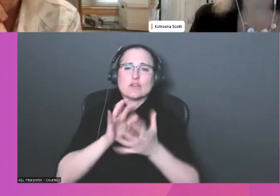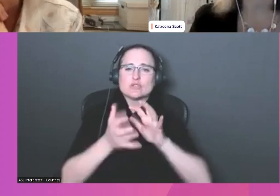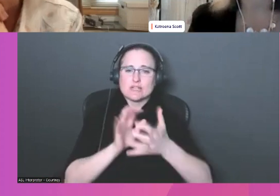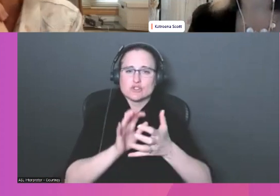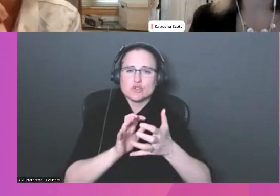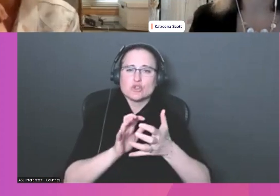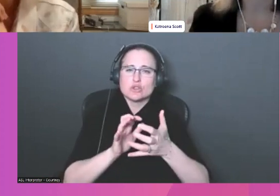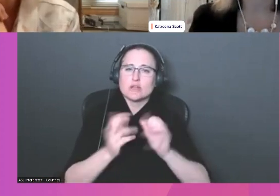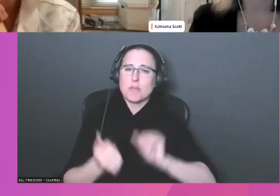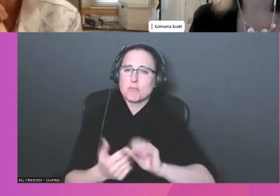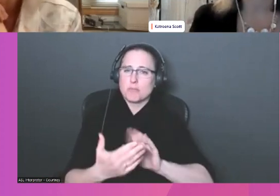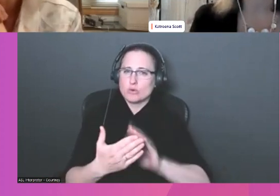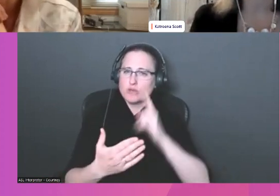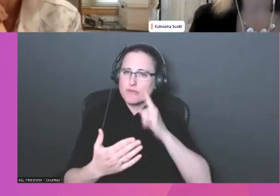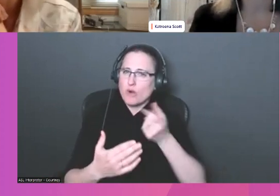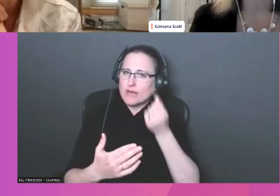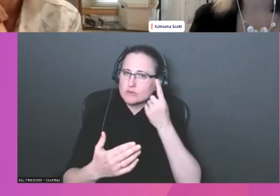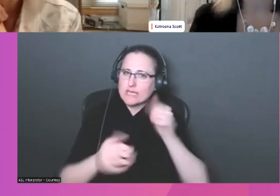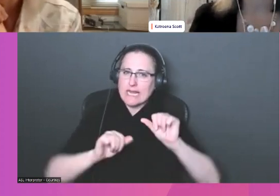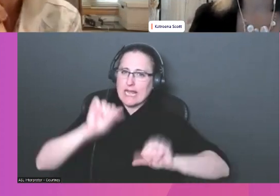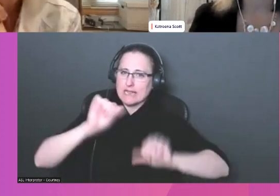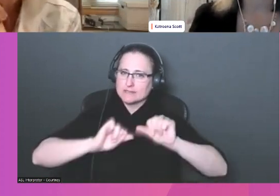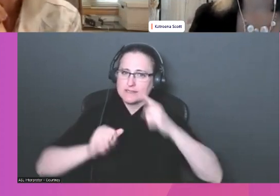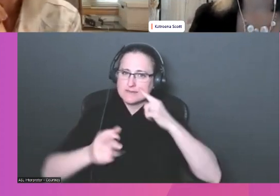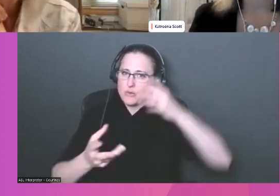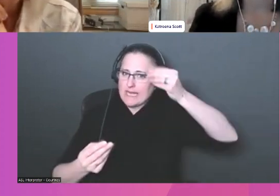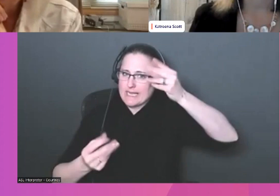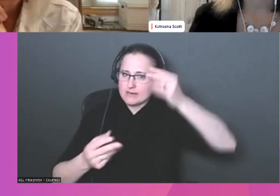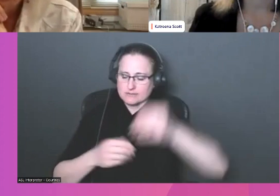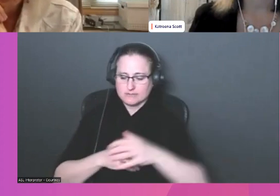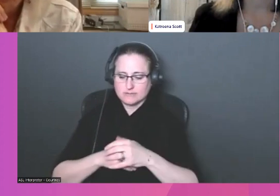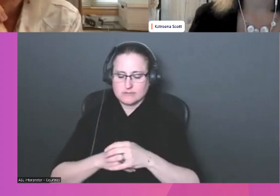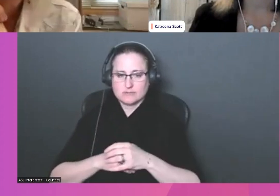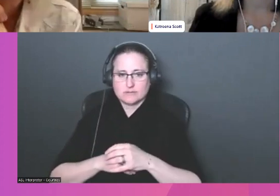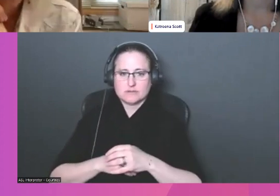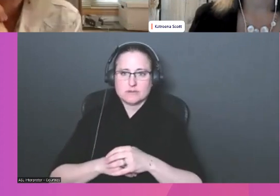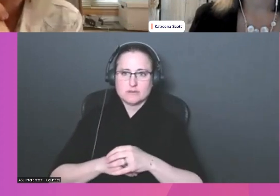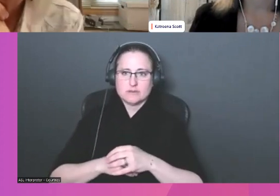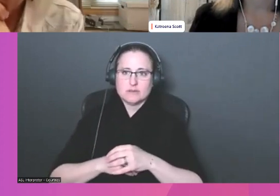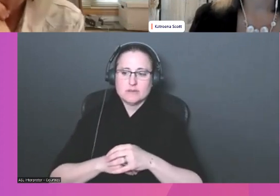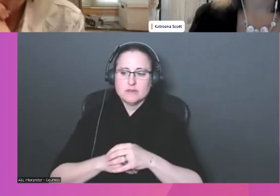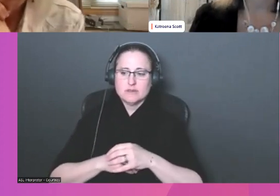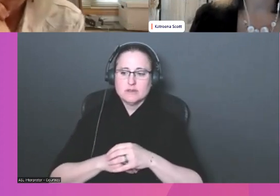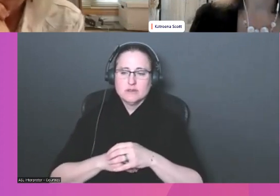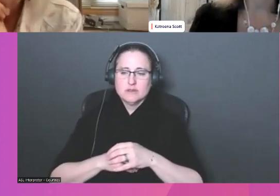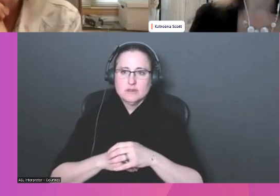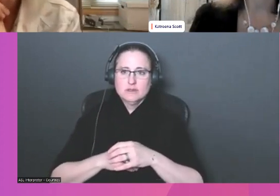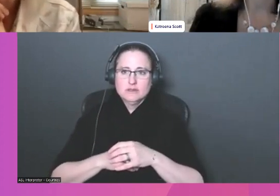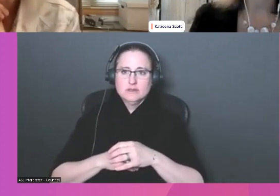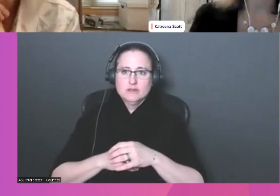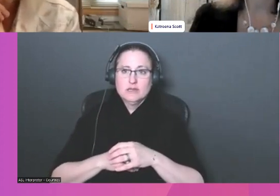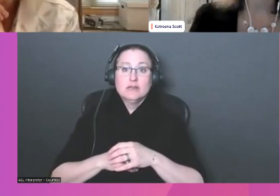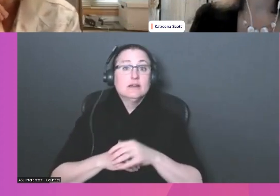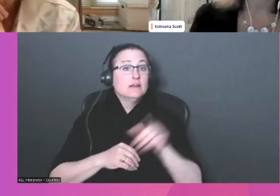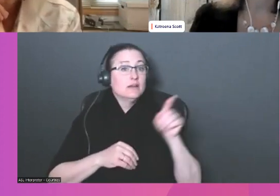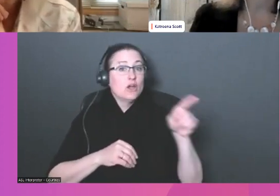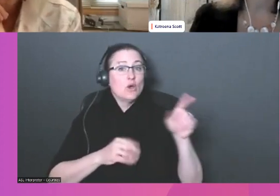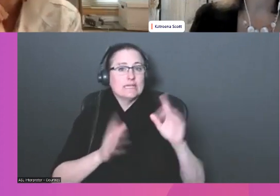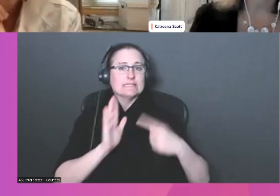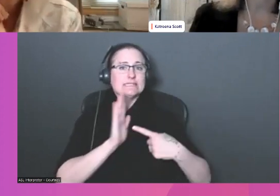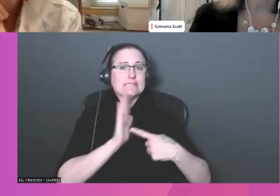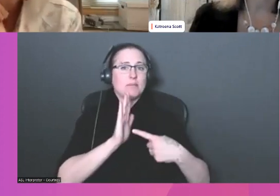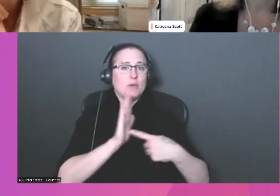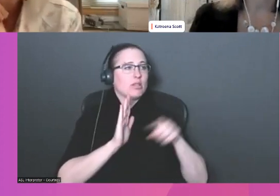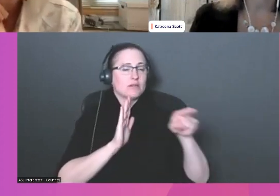Plusieurs qui abordent la question de l'intersectionnalité. Il y a des questions